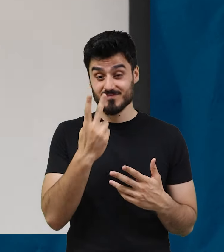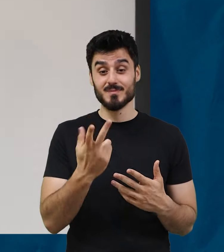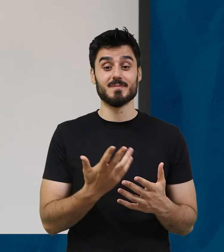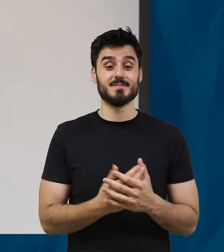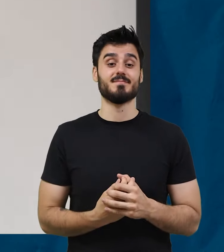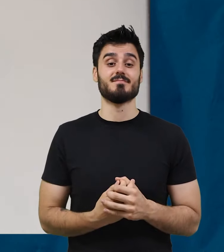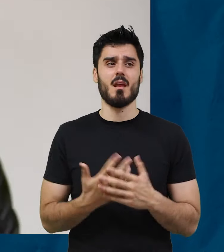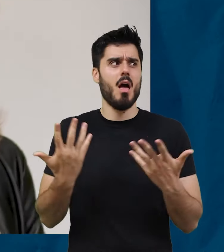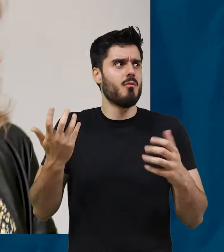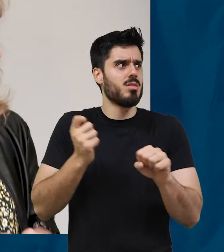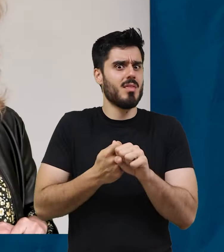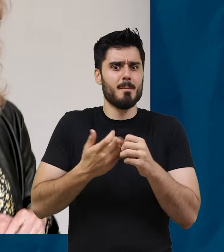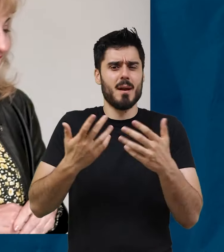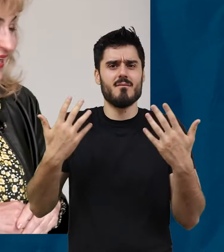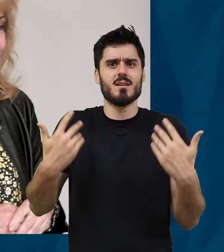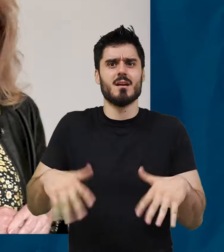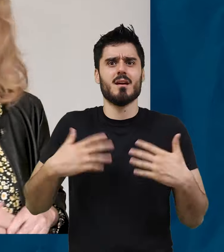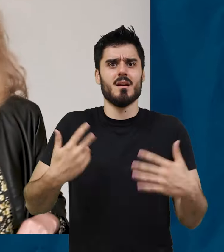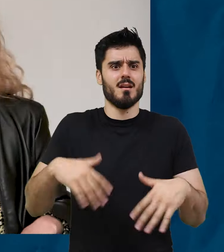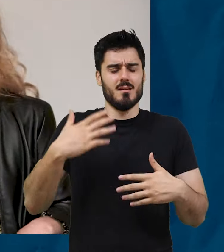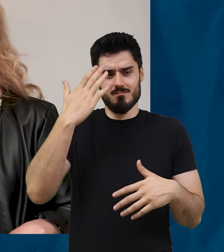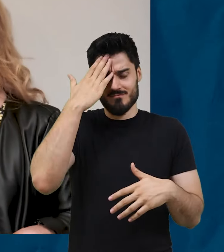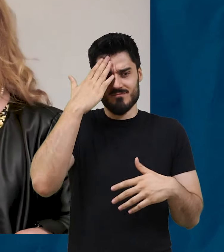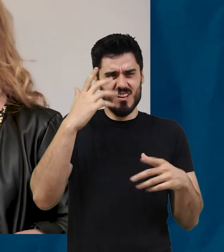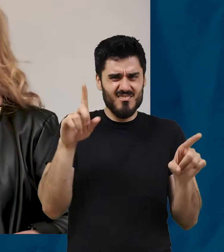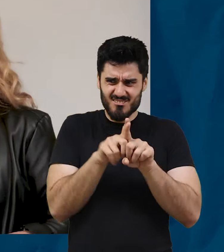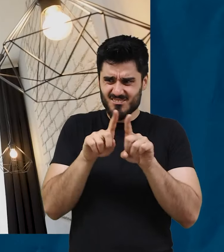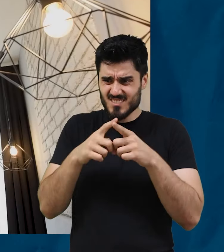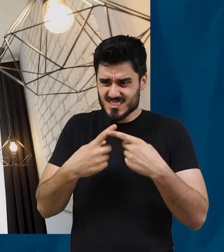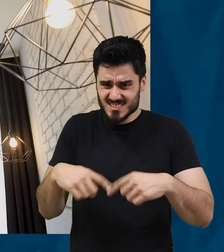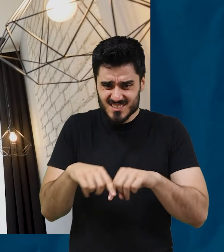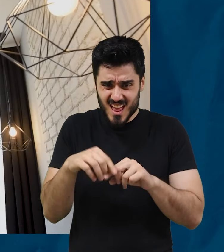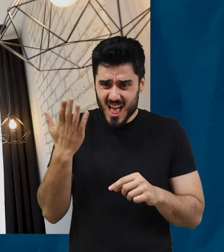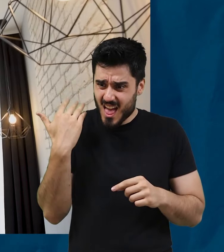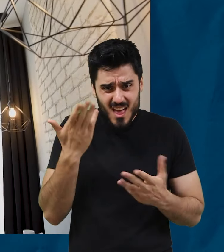Ето сега! Влади, какво сте направили тук, бе, човеко? Леле, това същата ли стая беше?